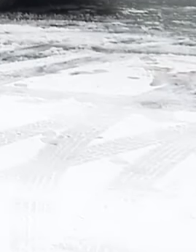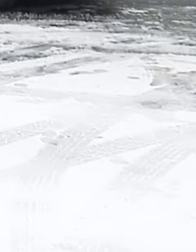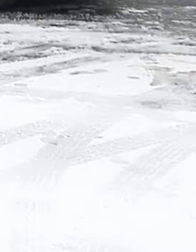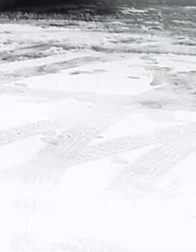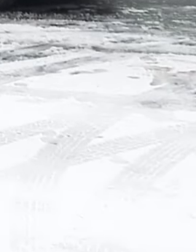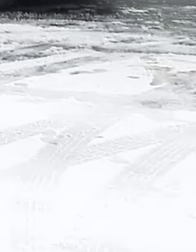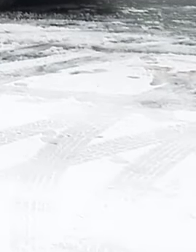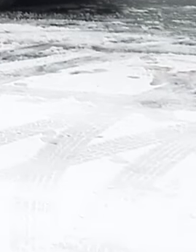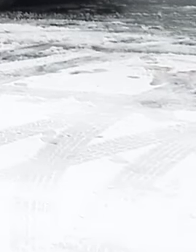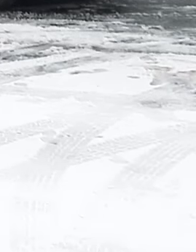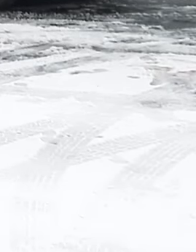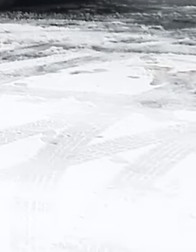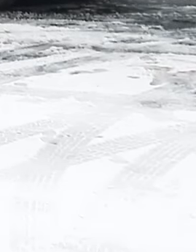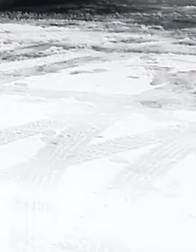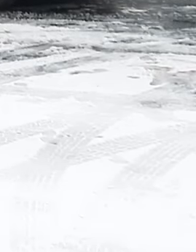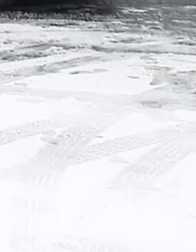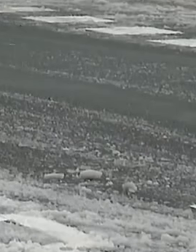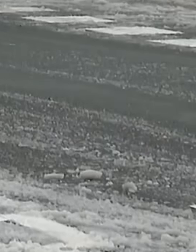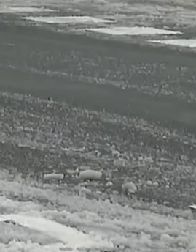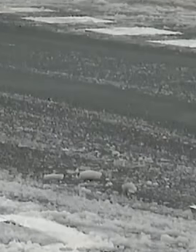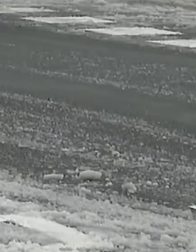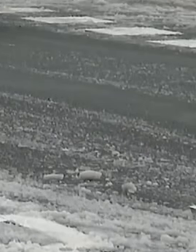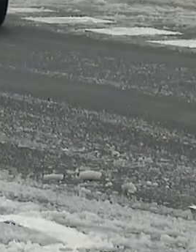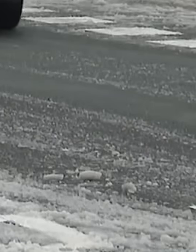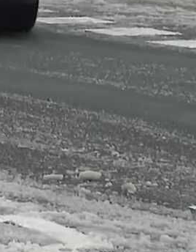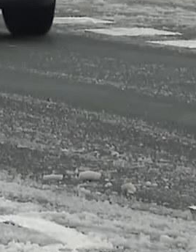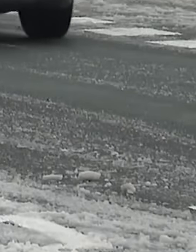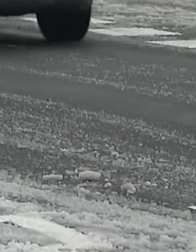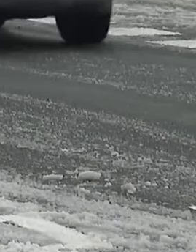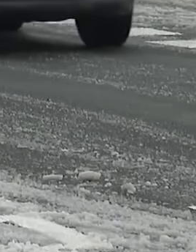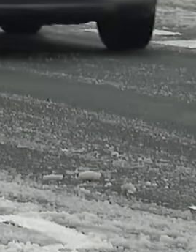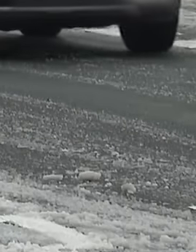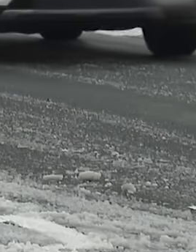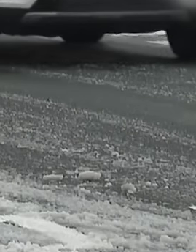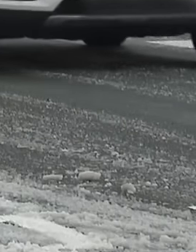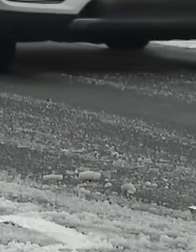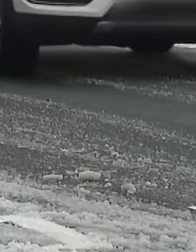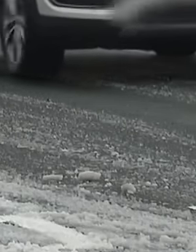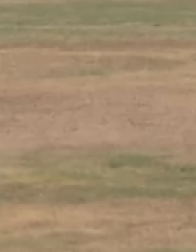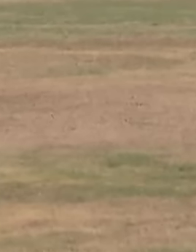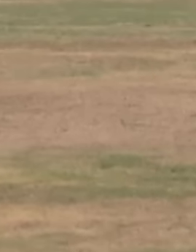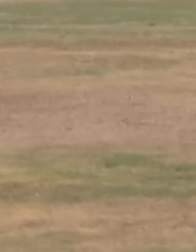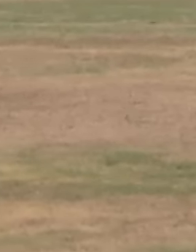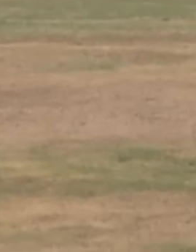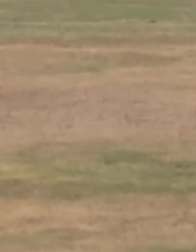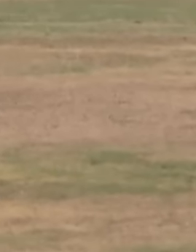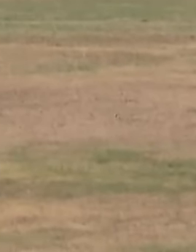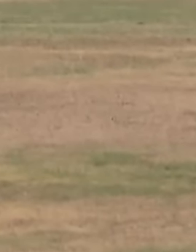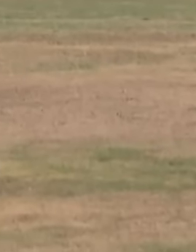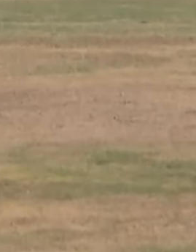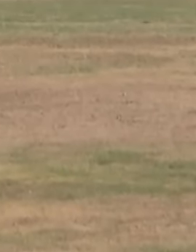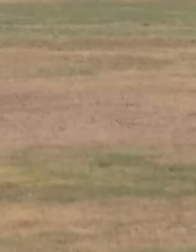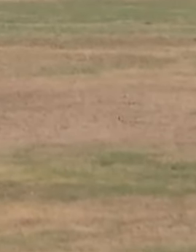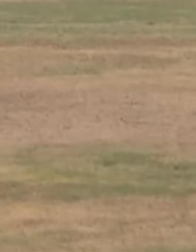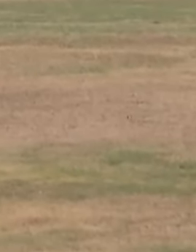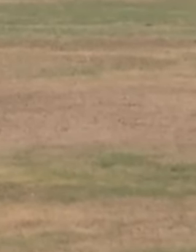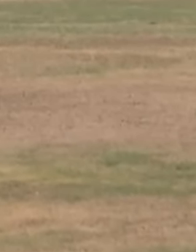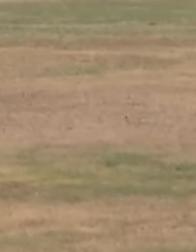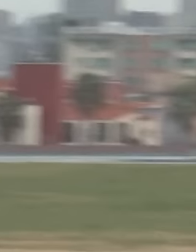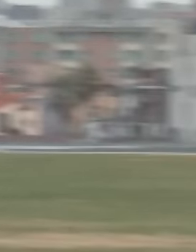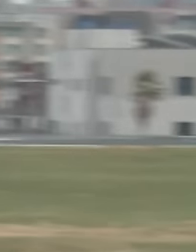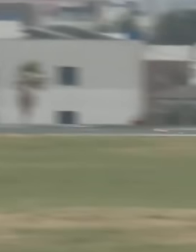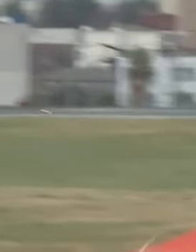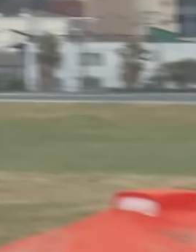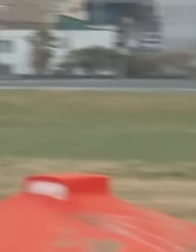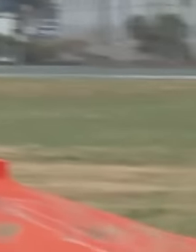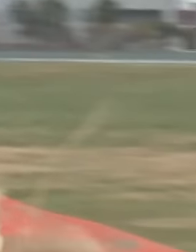제주 지역 강풍은 오늘 밤부터 잦아들지만 폭설은 내일 오전까지 계속돼 항공과 배편은 내일 오후부터